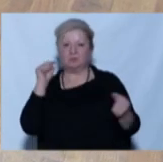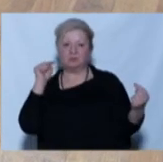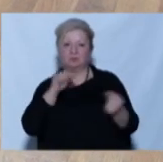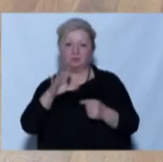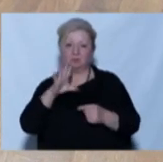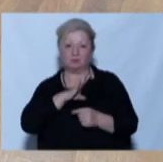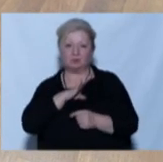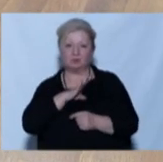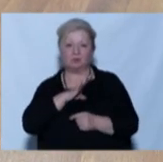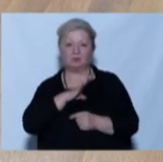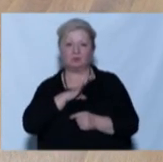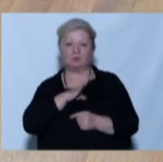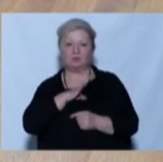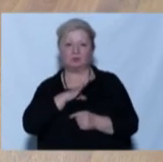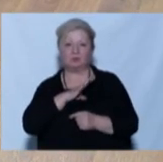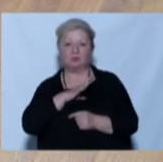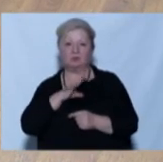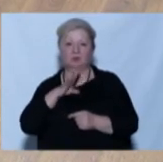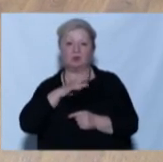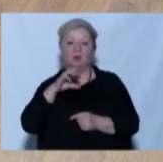გაამწვავა რუსეთ-ოსმალეთის ომმა,